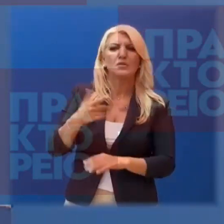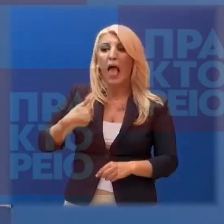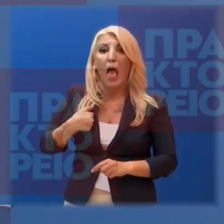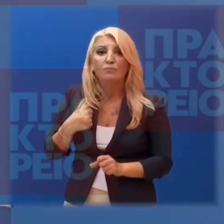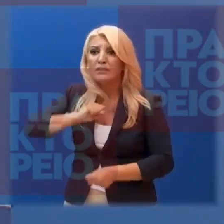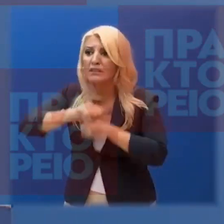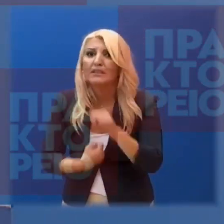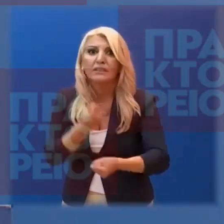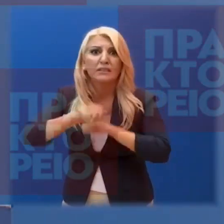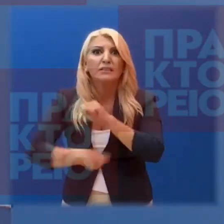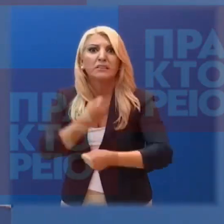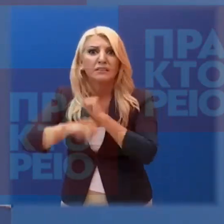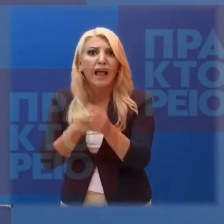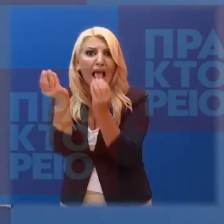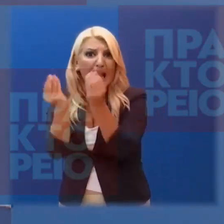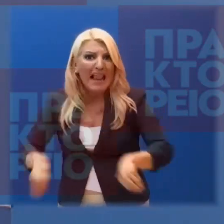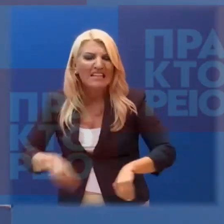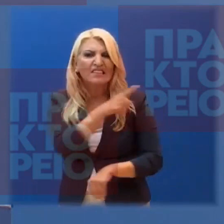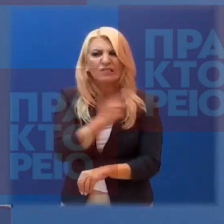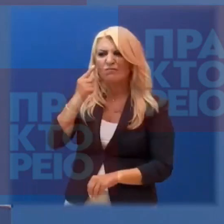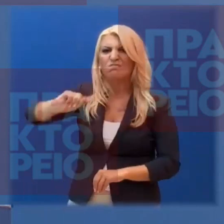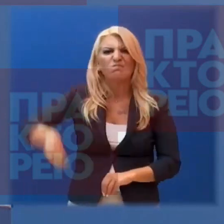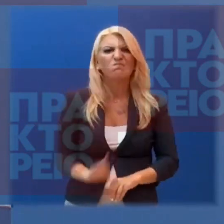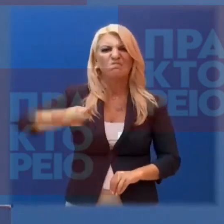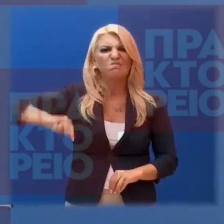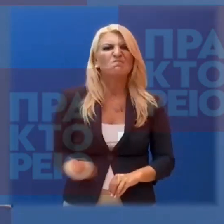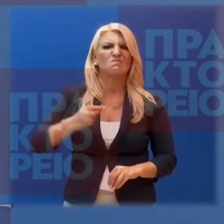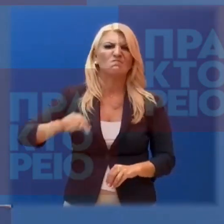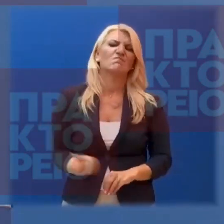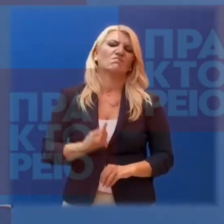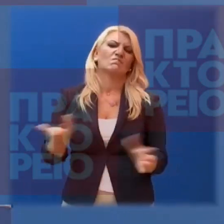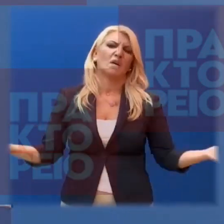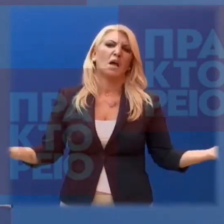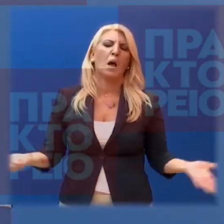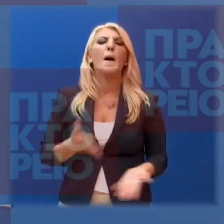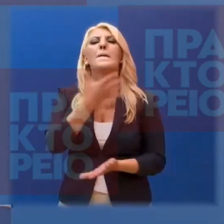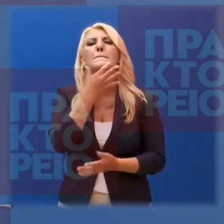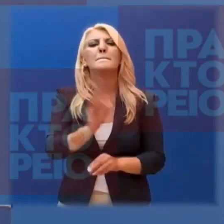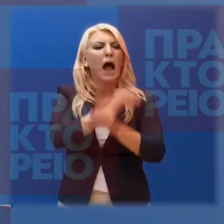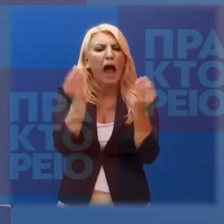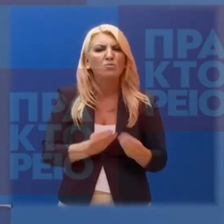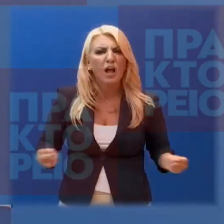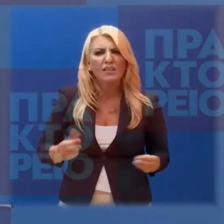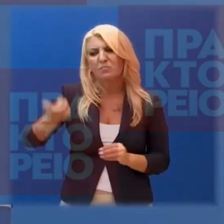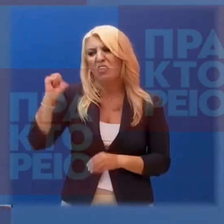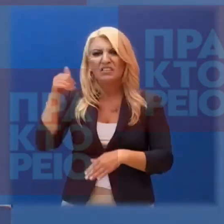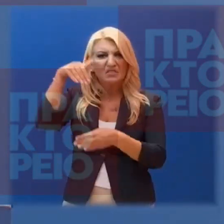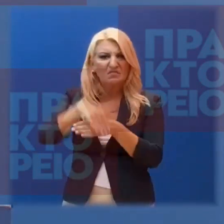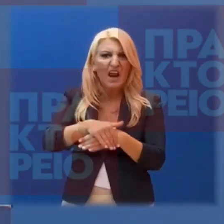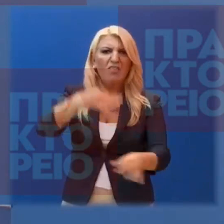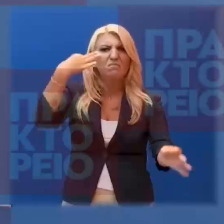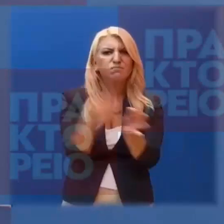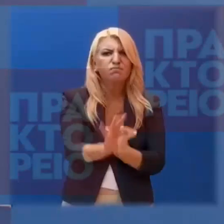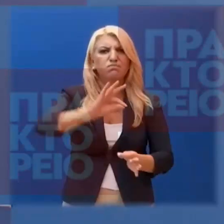και τελικά να διαιωνίζουν το πρόβλημα. Έτσι έβαλαν δεύτερη πυρκαγιά, που κατέστρεψε χθες αργά το βράδυ το μεγαλύτερο μέρος της